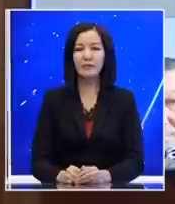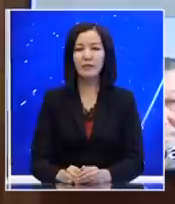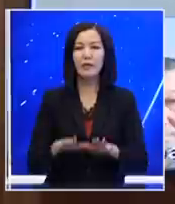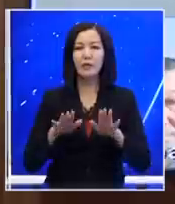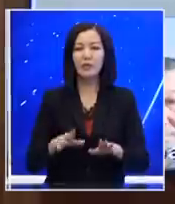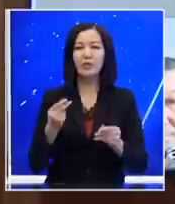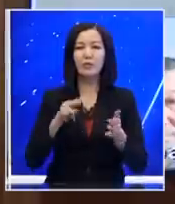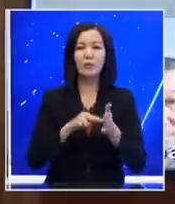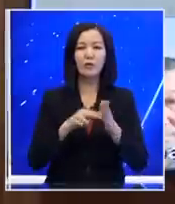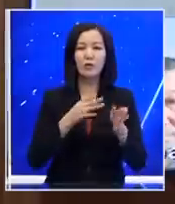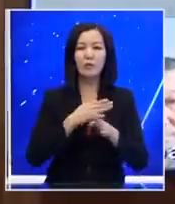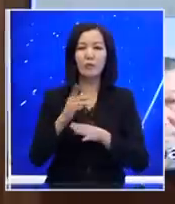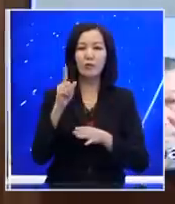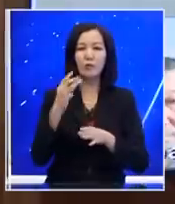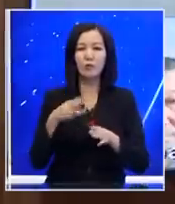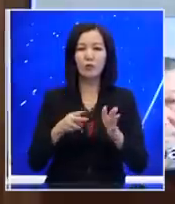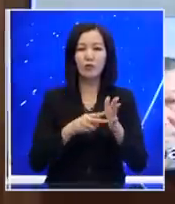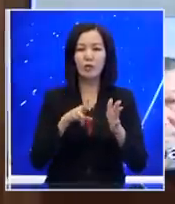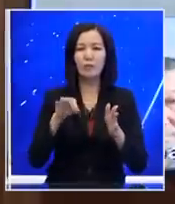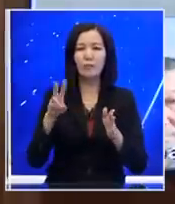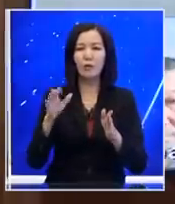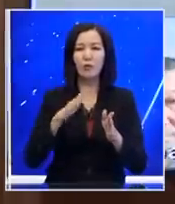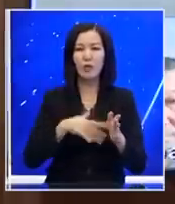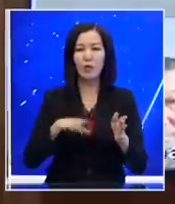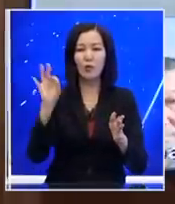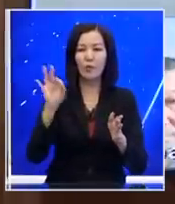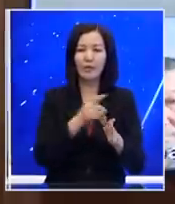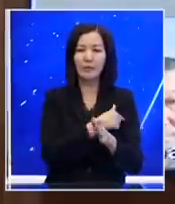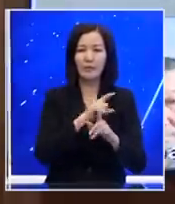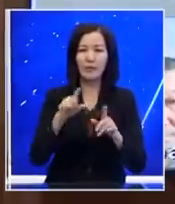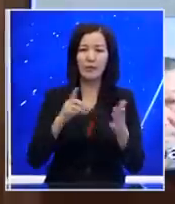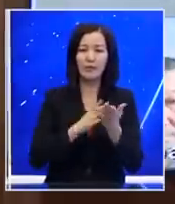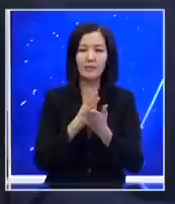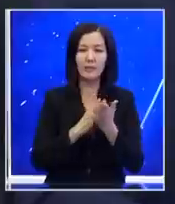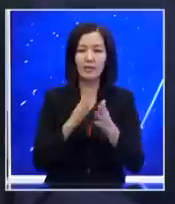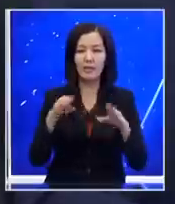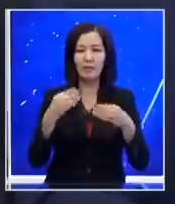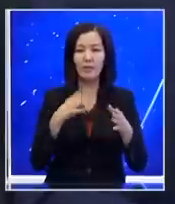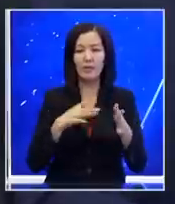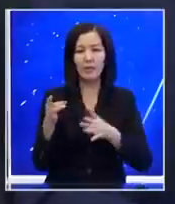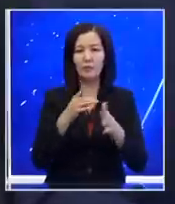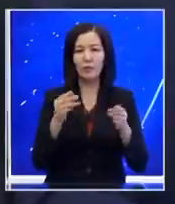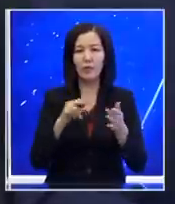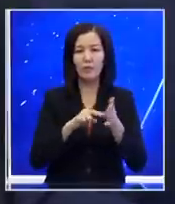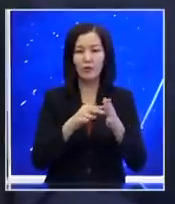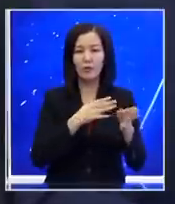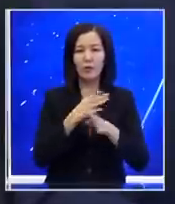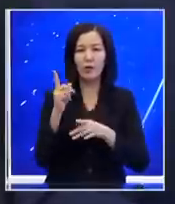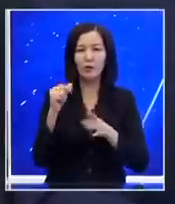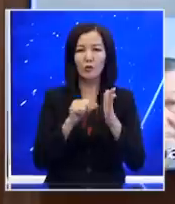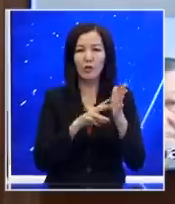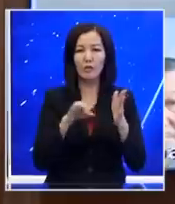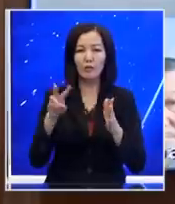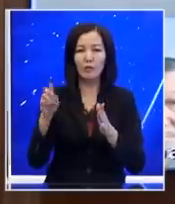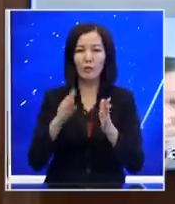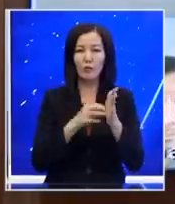Жергілікті бюджеттен бөлінген 137 миллион теңгенің 50% медицина қызметкерлеріне берілді. Республикалық бюджеттен бөлінген 106